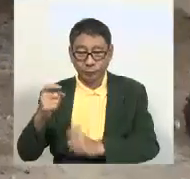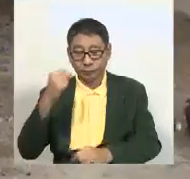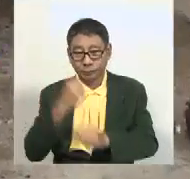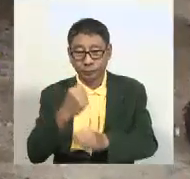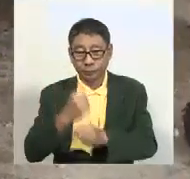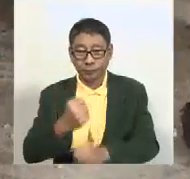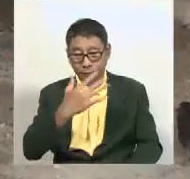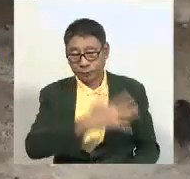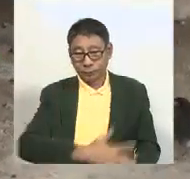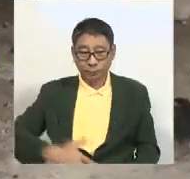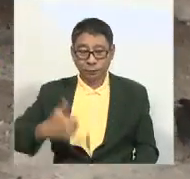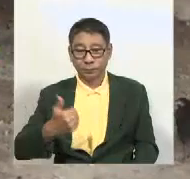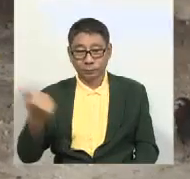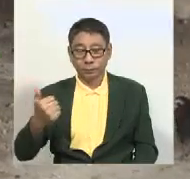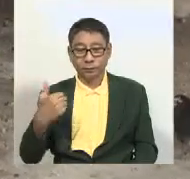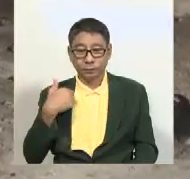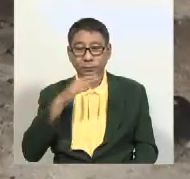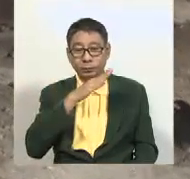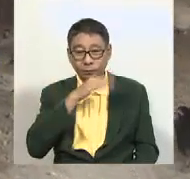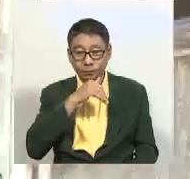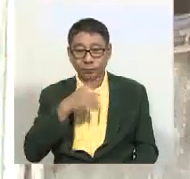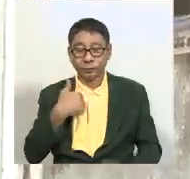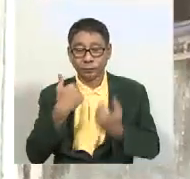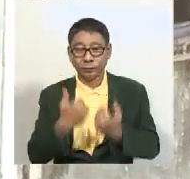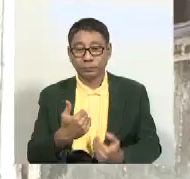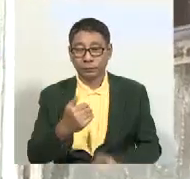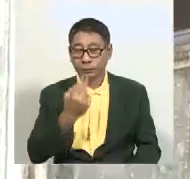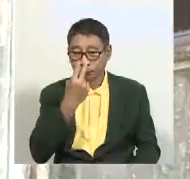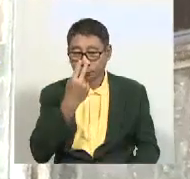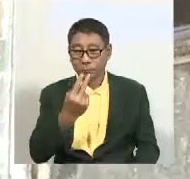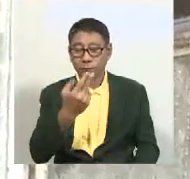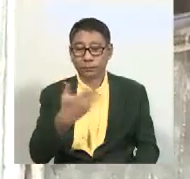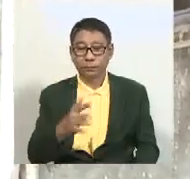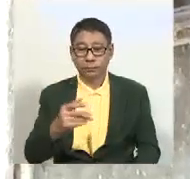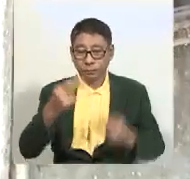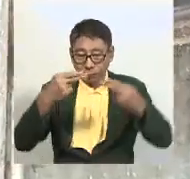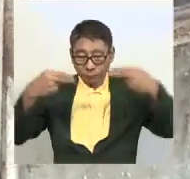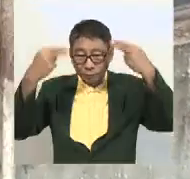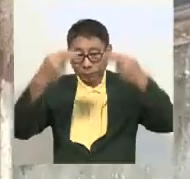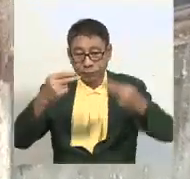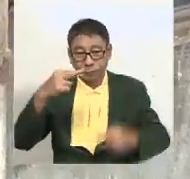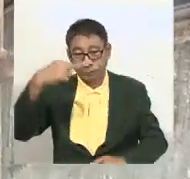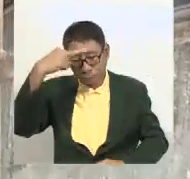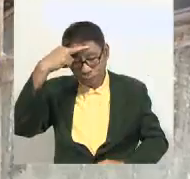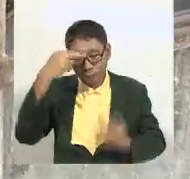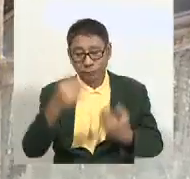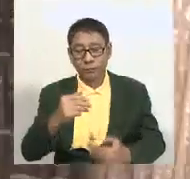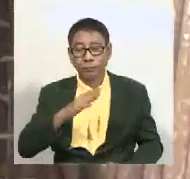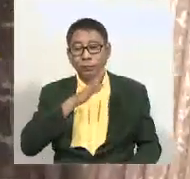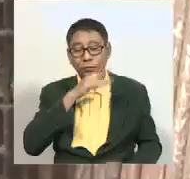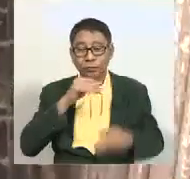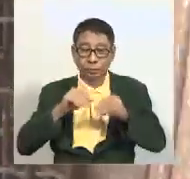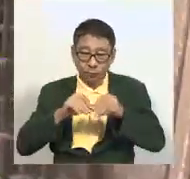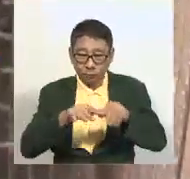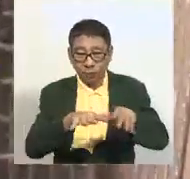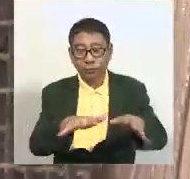ทำงานของอวัยวะอื่นๆของร่างกายได้ดังนั้นคุณผู้ชมถึงแม้ว่าไม่ต้องกังวลเรื่องของโรคอะฮีวาแอฟริกา